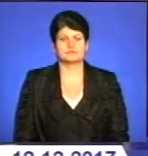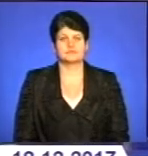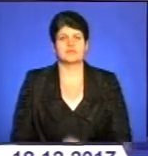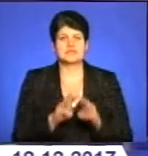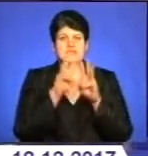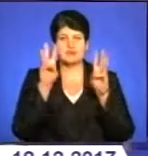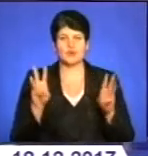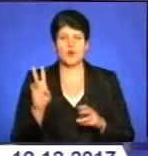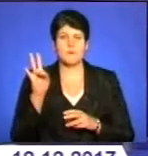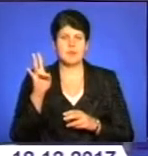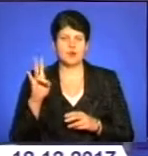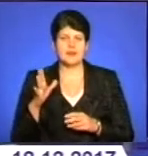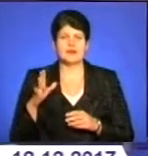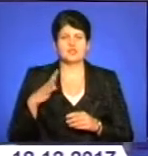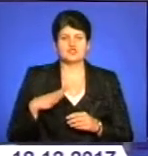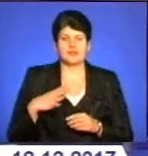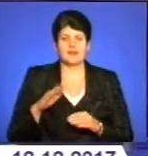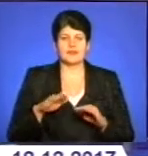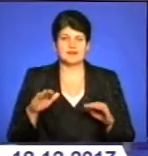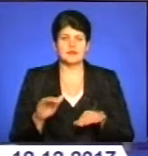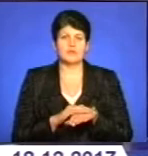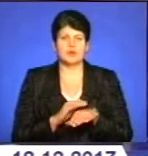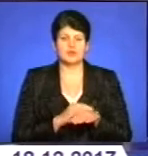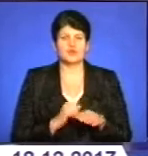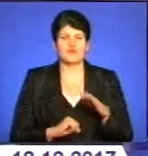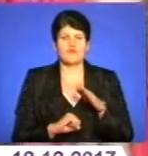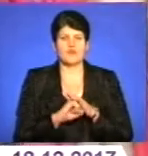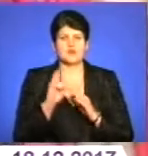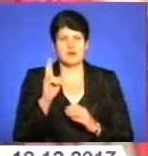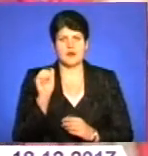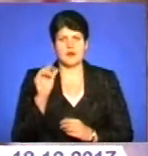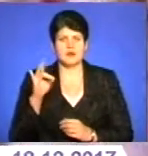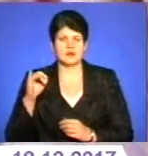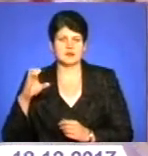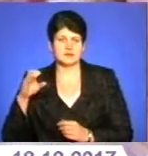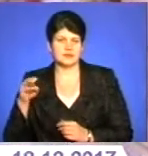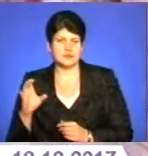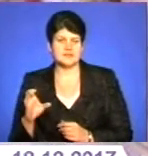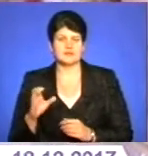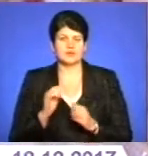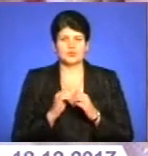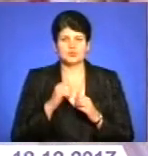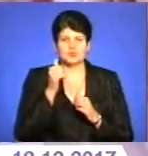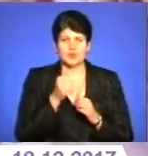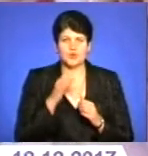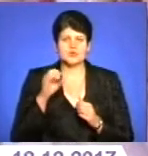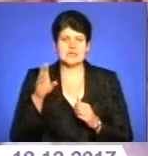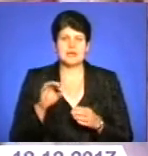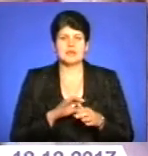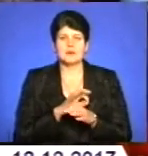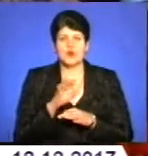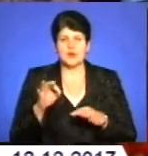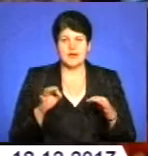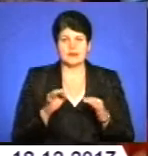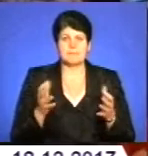Святого Миколая з нетерпінням чекали діти у благодійному фонді «Карітас». Святий Миколай дітям Тернопілля. Щорічний соціальний проєкт від